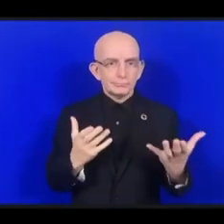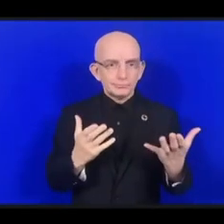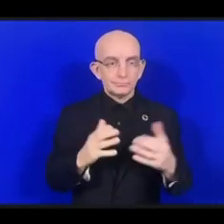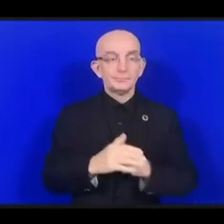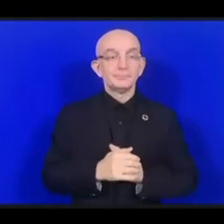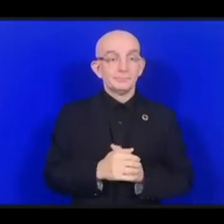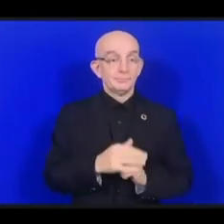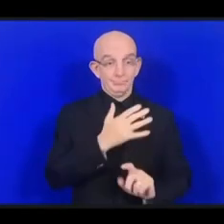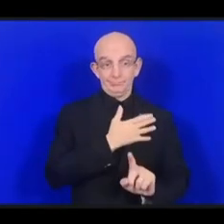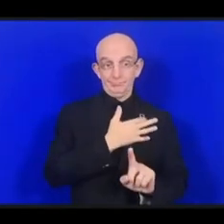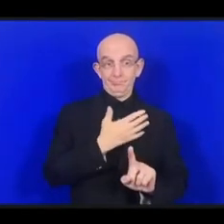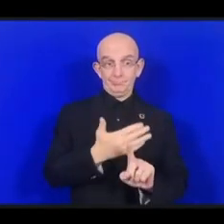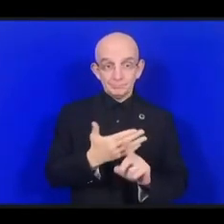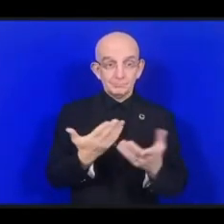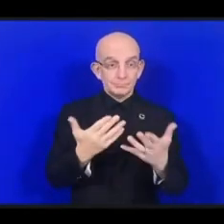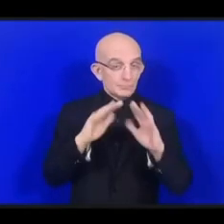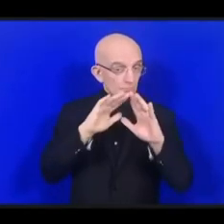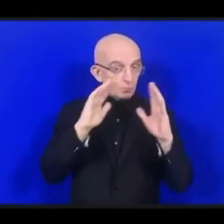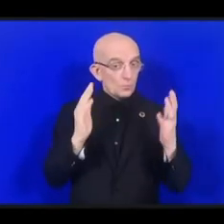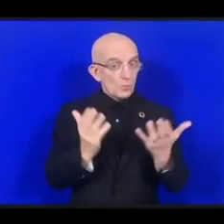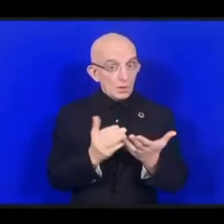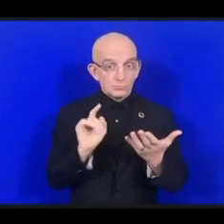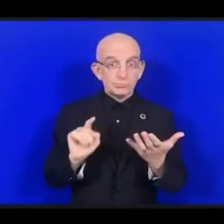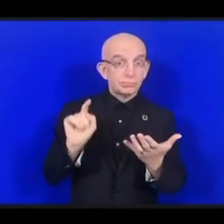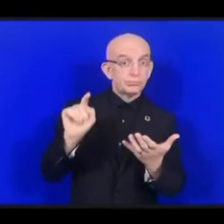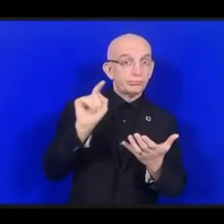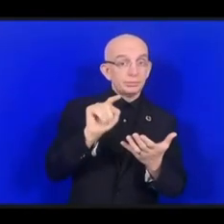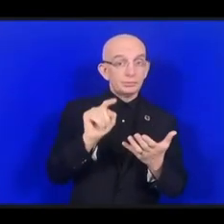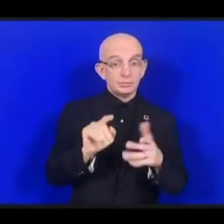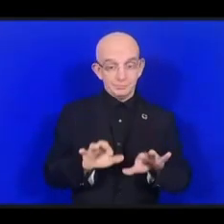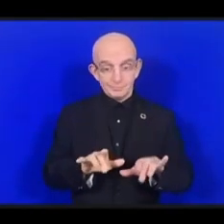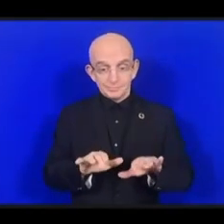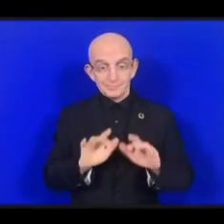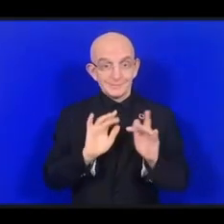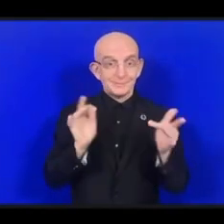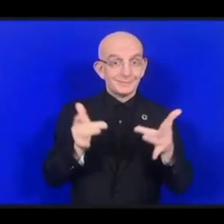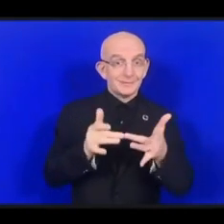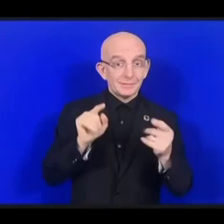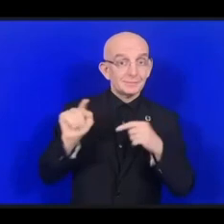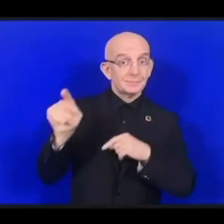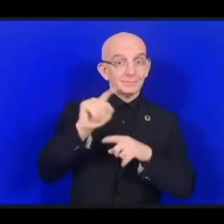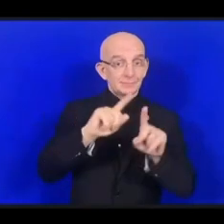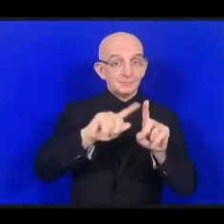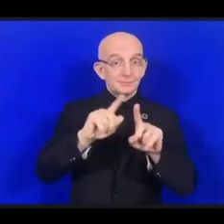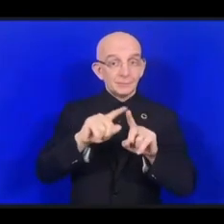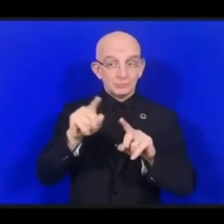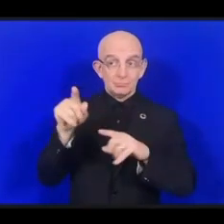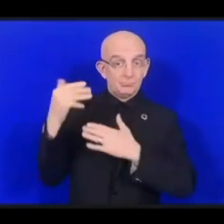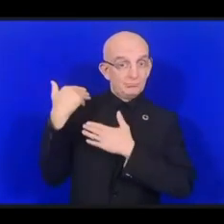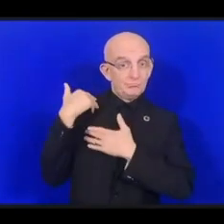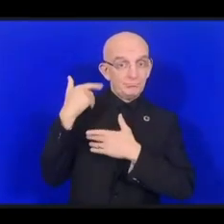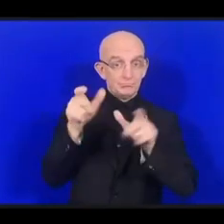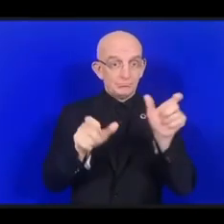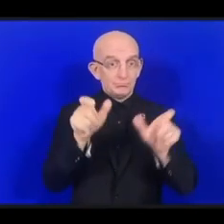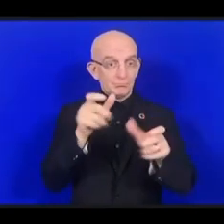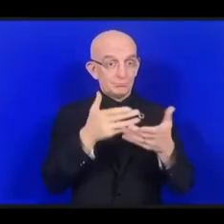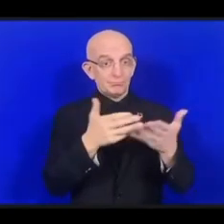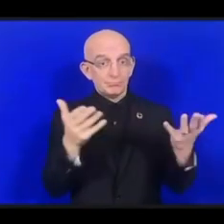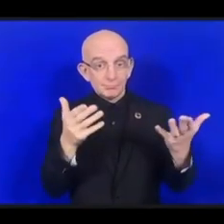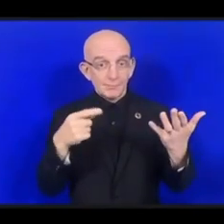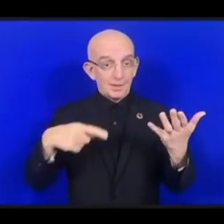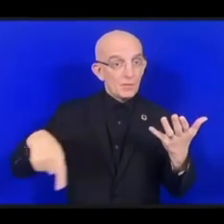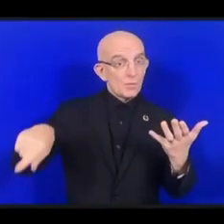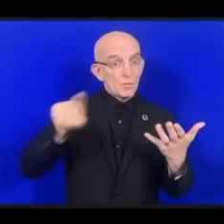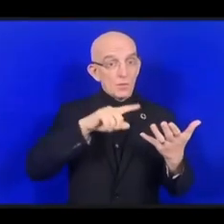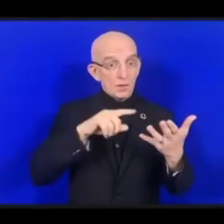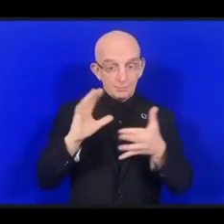我们看到有很多的互联网的这些参与者呢，都能够希望能够让大家